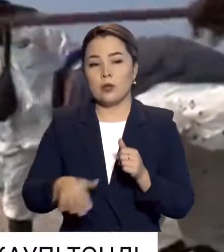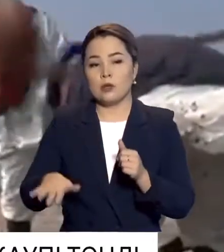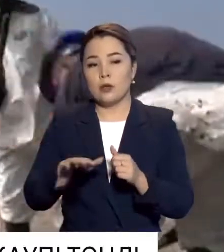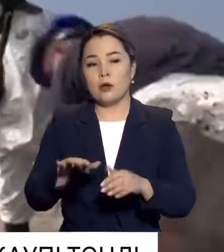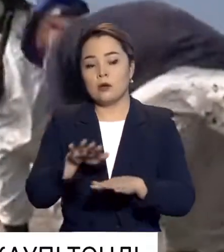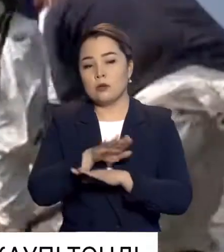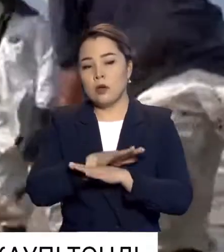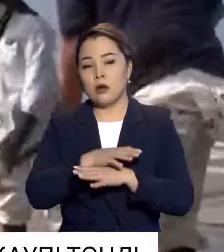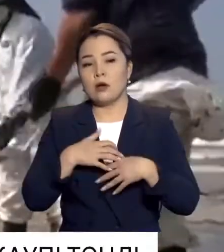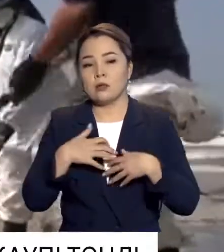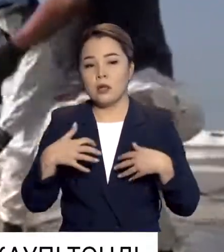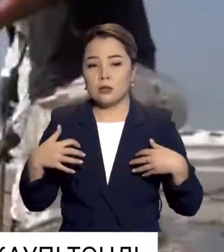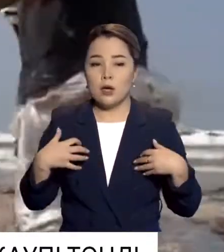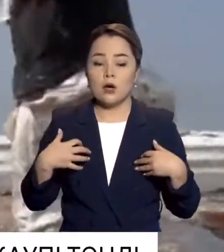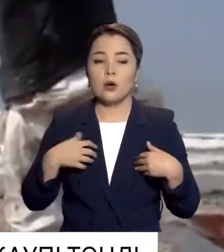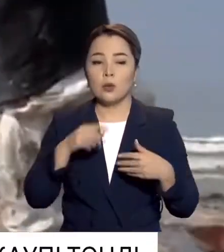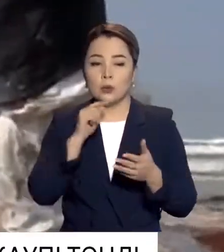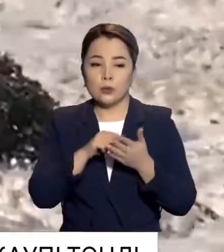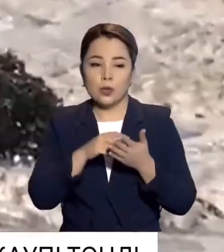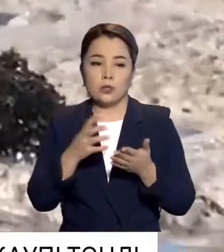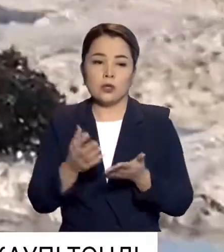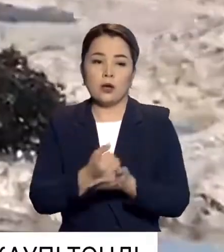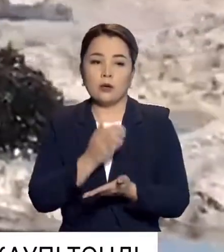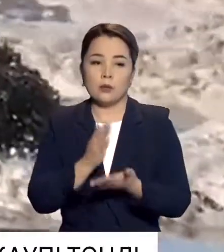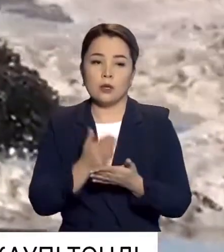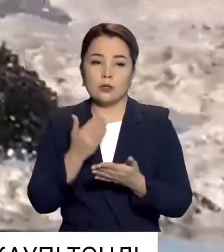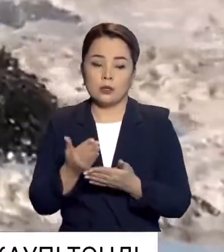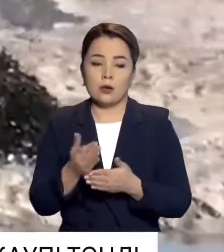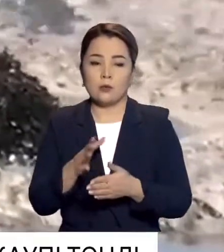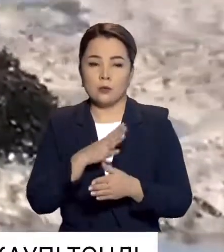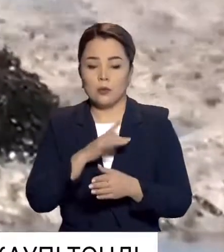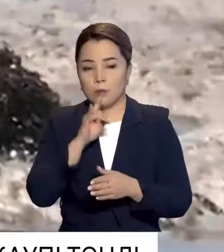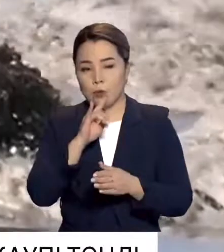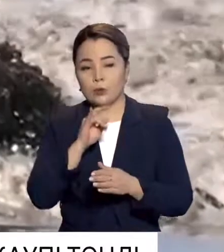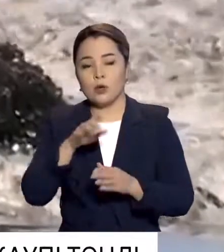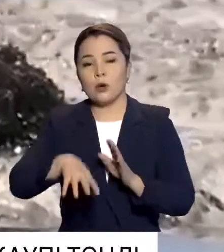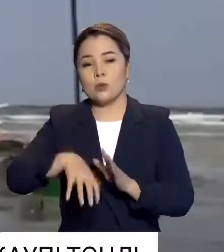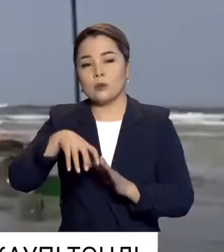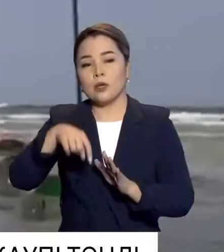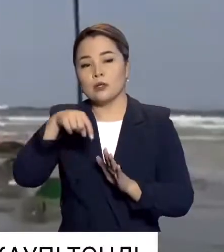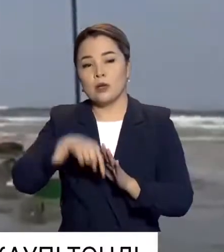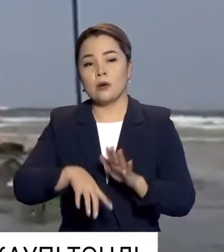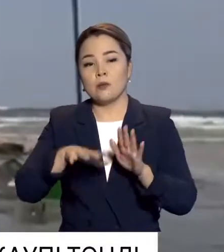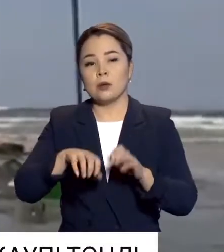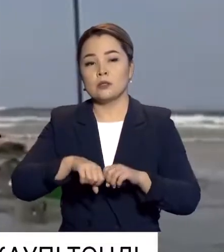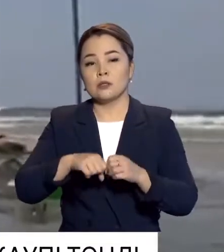аң, құстар табылып жатыр. Зауытқа мұнай құйып тұрған танкерден төгілген шикізат мөлшері